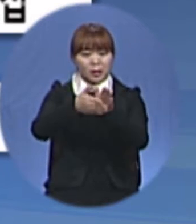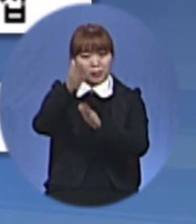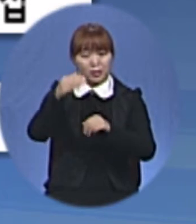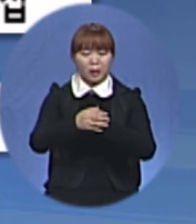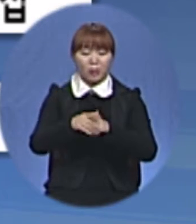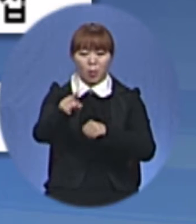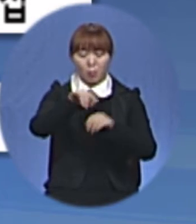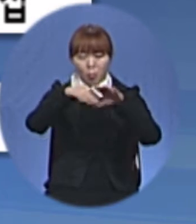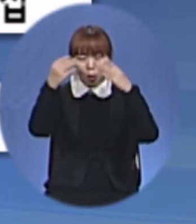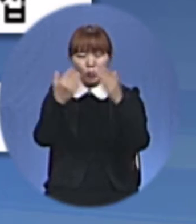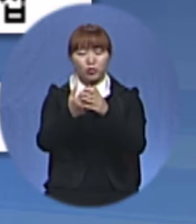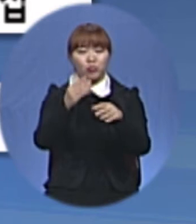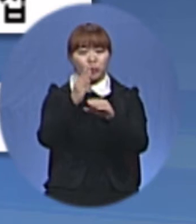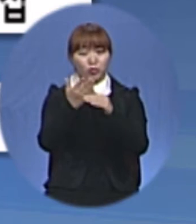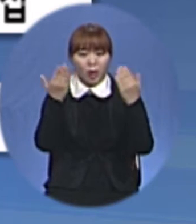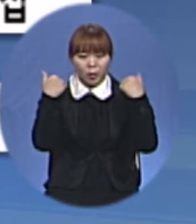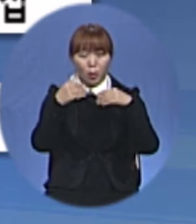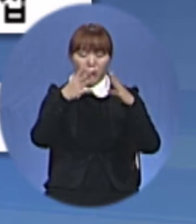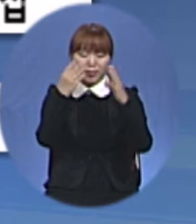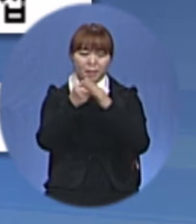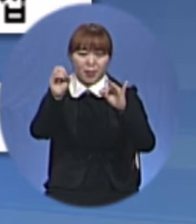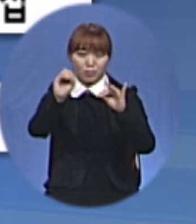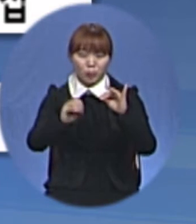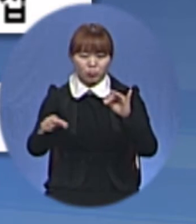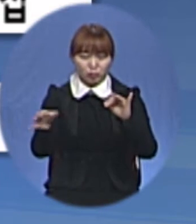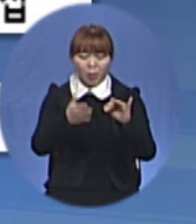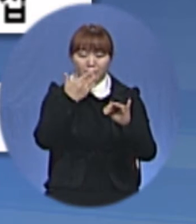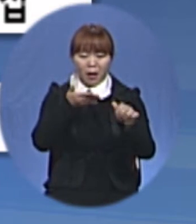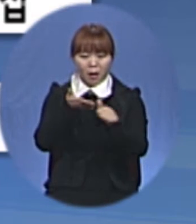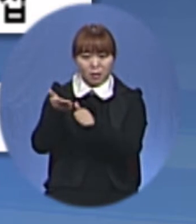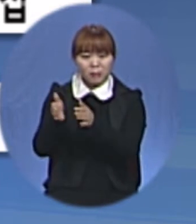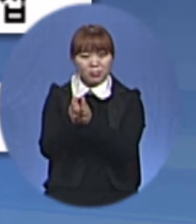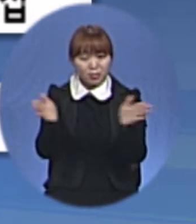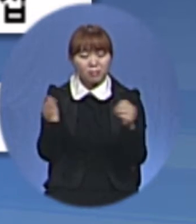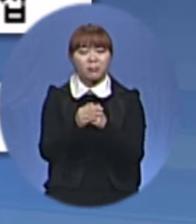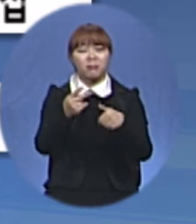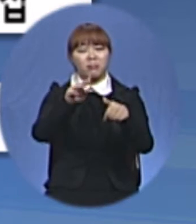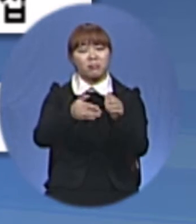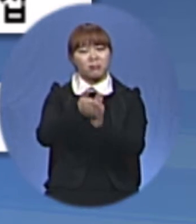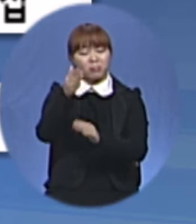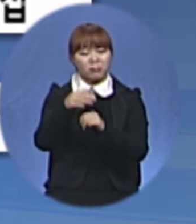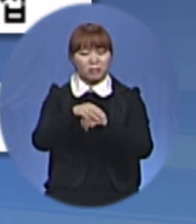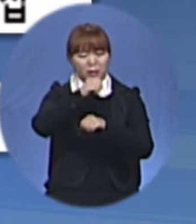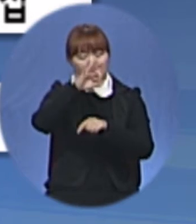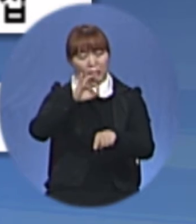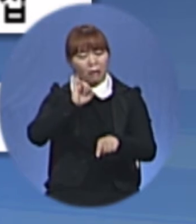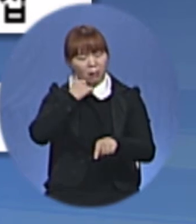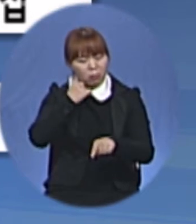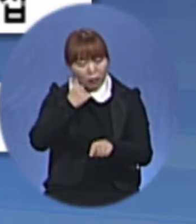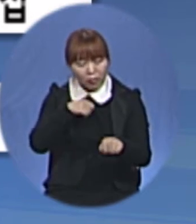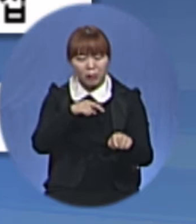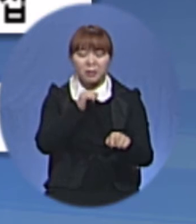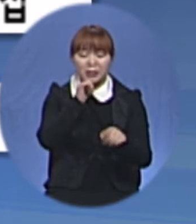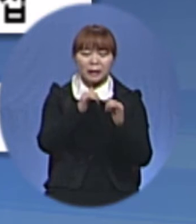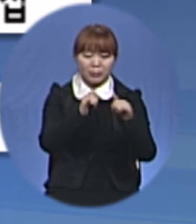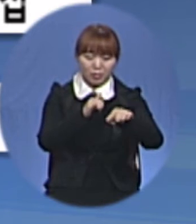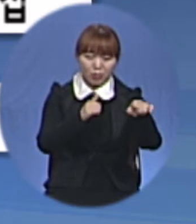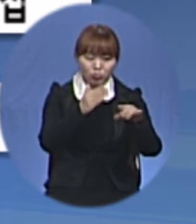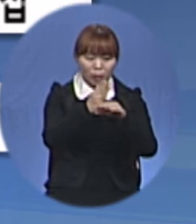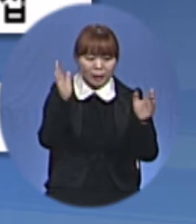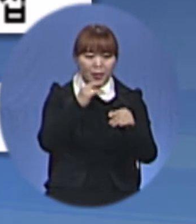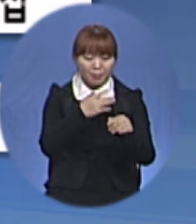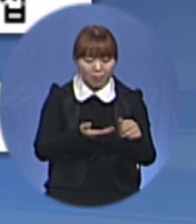인천시가 인천시 모든 중학교에 100% 무상급식을 시행합니다. 인천시는 재정난 때문에 저소득층